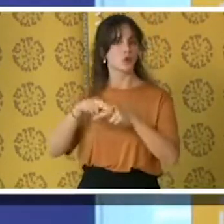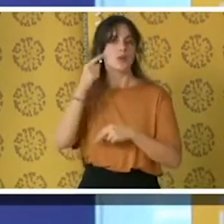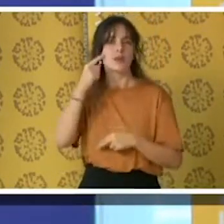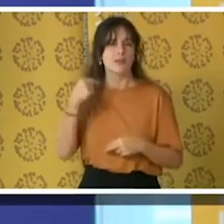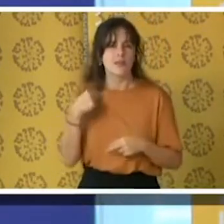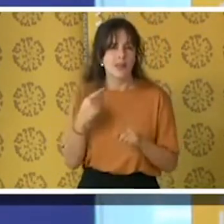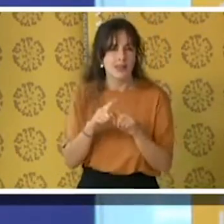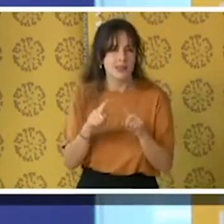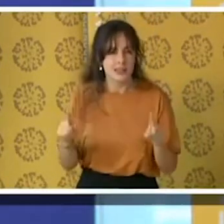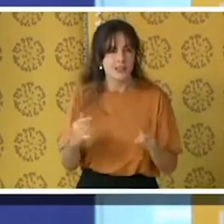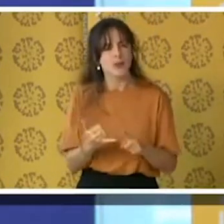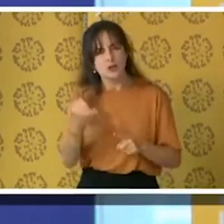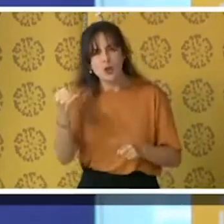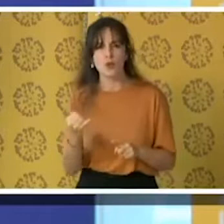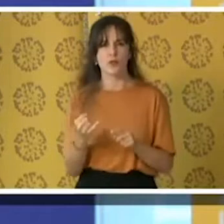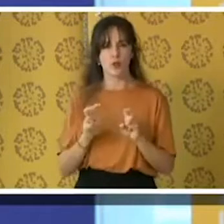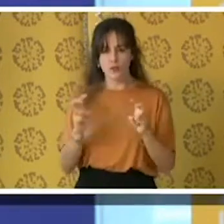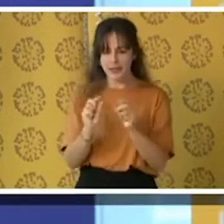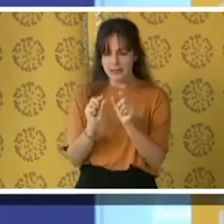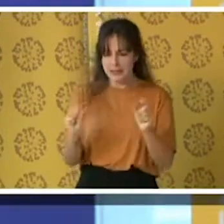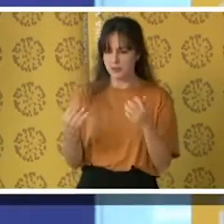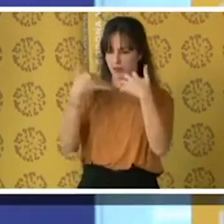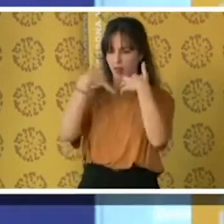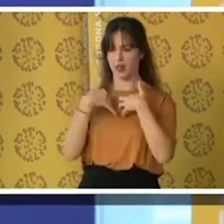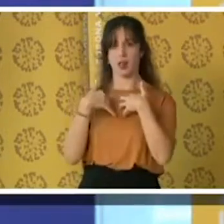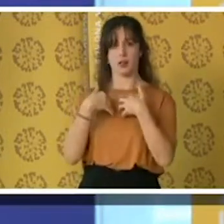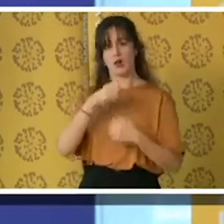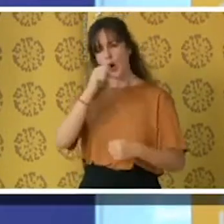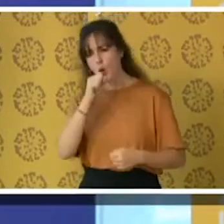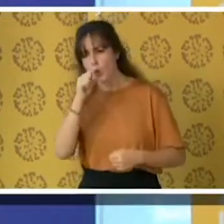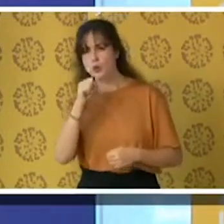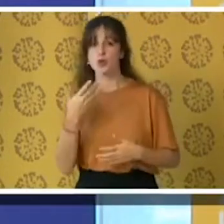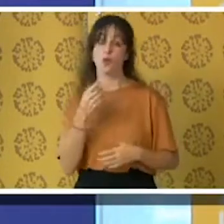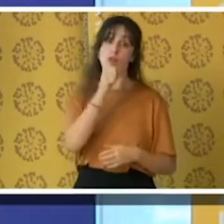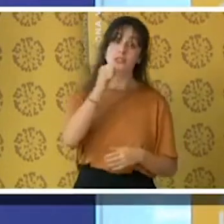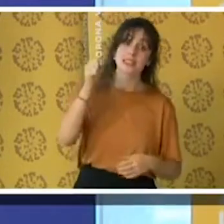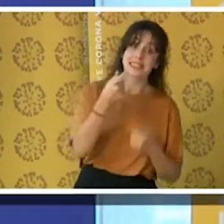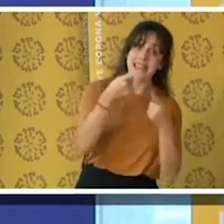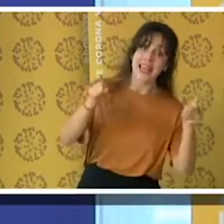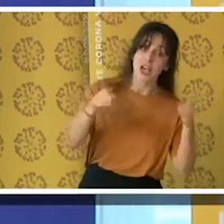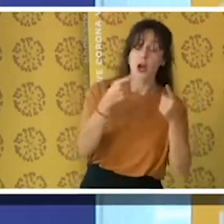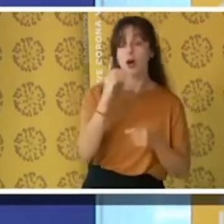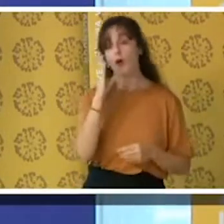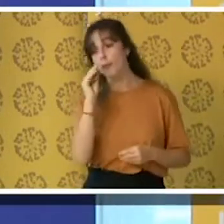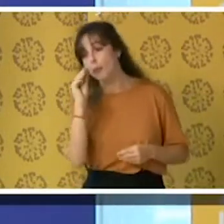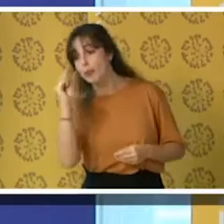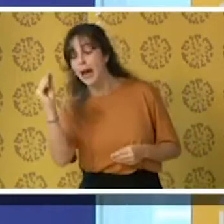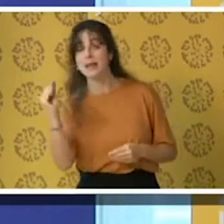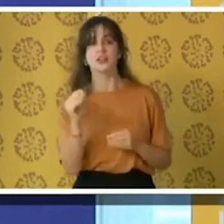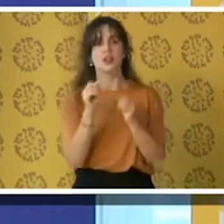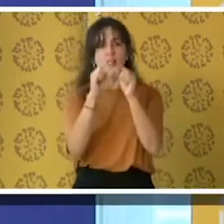zoveel virusdeeltjes en je gaat dan hoesten of zingen of nou ja, praten met kleine